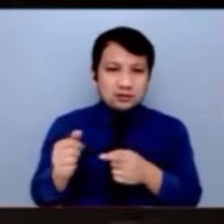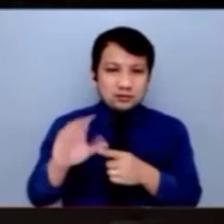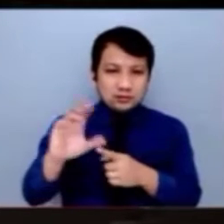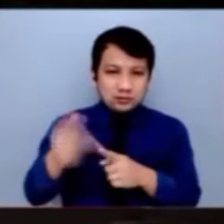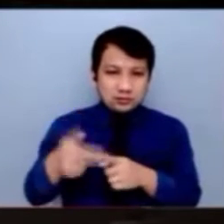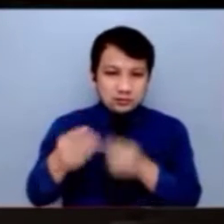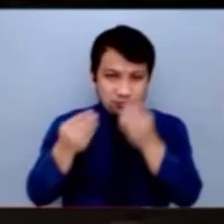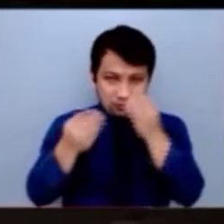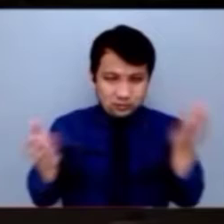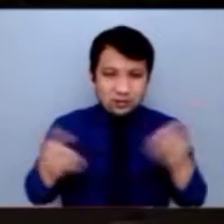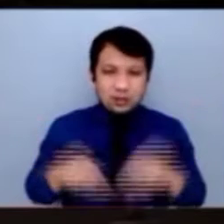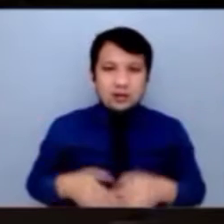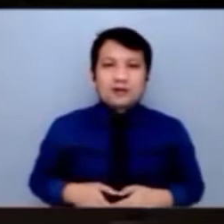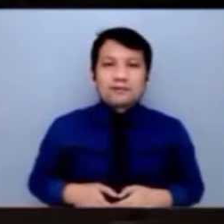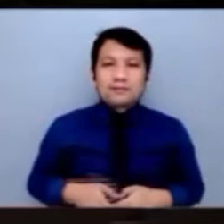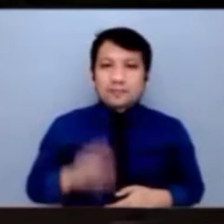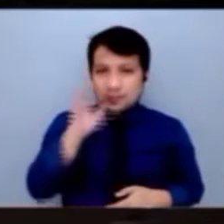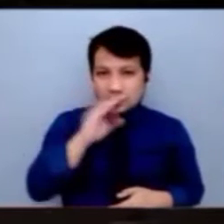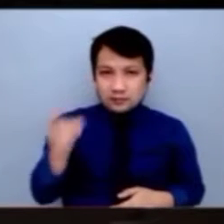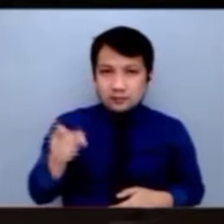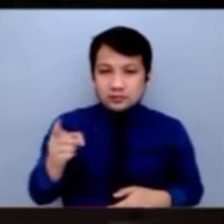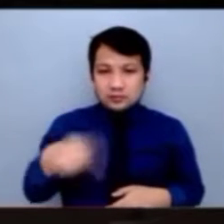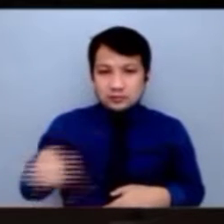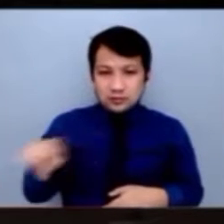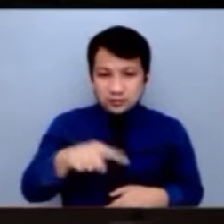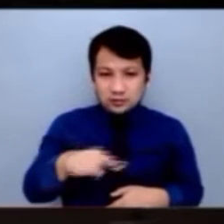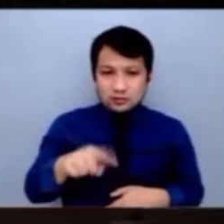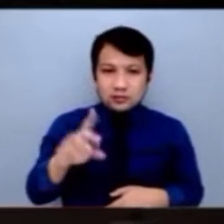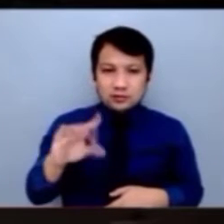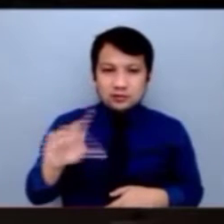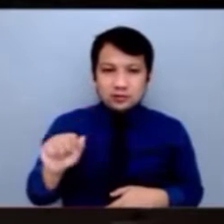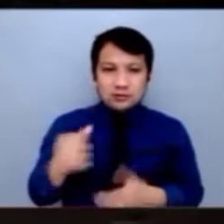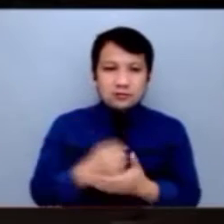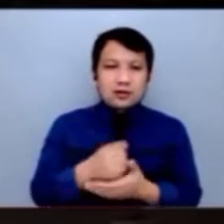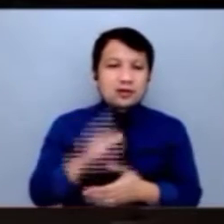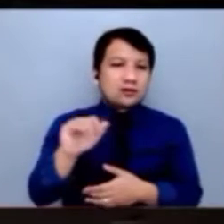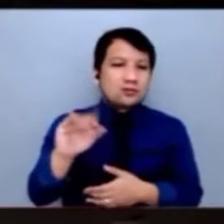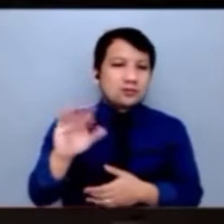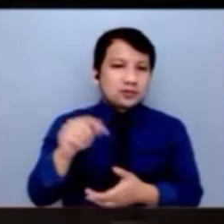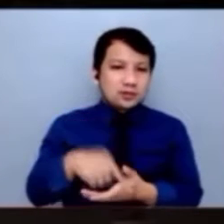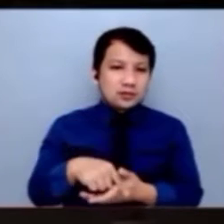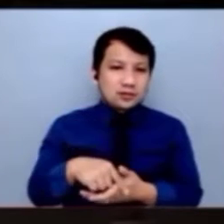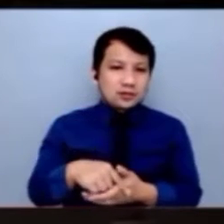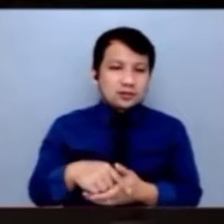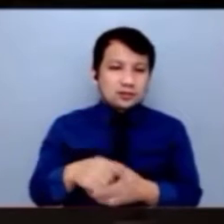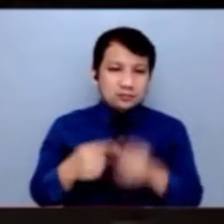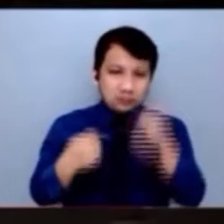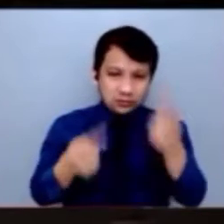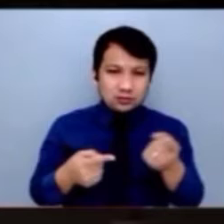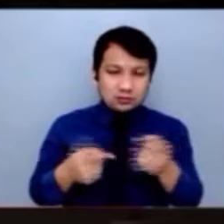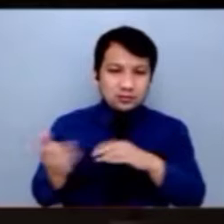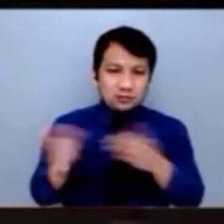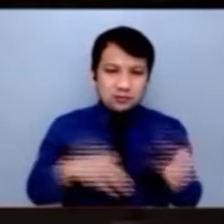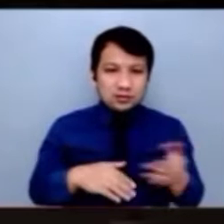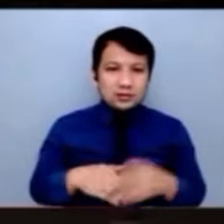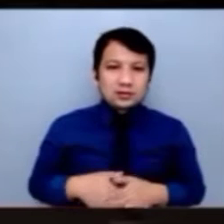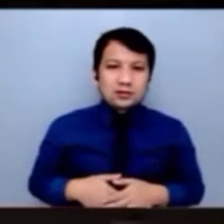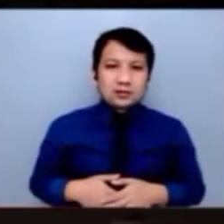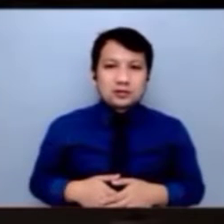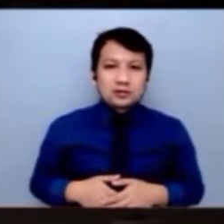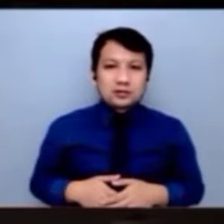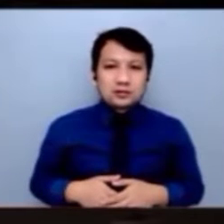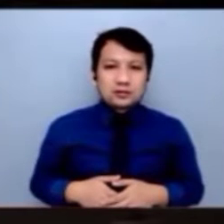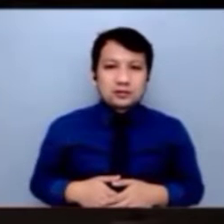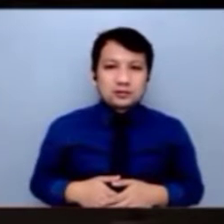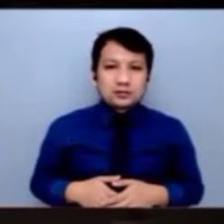Pero kung Cebu City ang pagbabatayan naman natin ng datos, nasa 15 na ang naitatala na lang naisawi habang